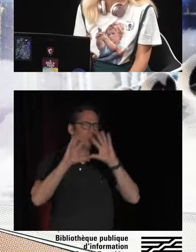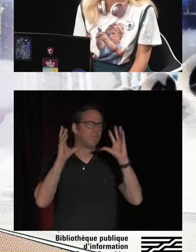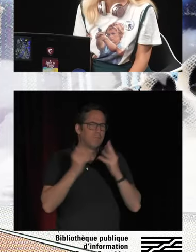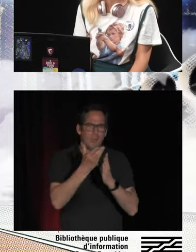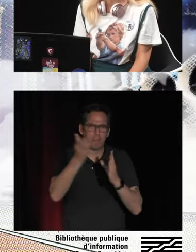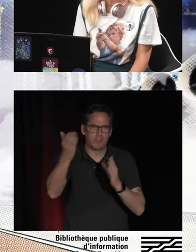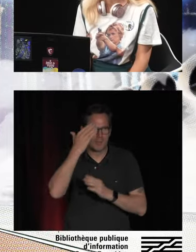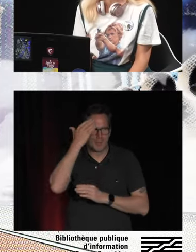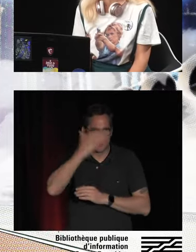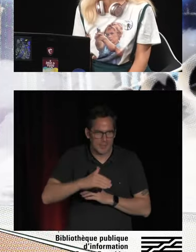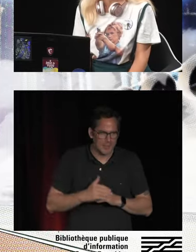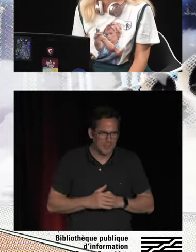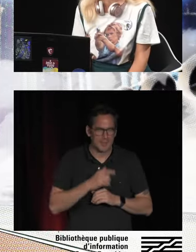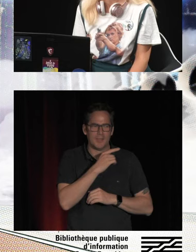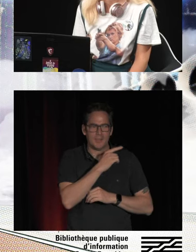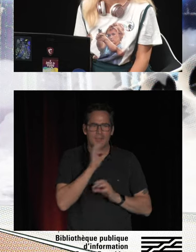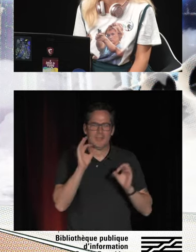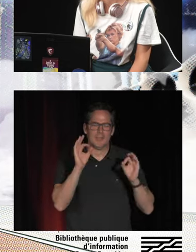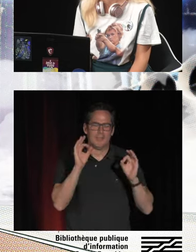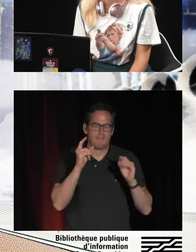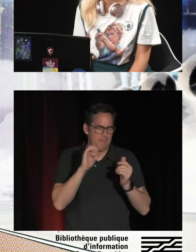devez le savoir, Moulinsart, ils sont